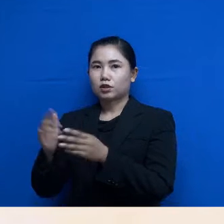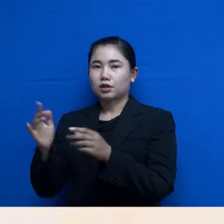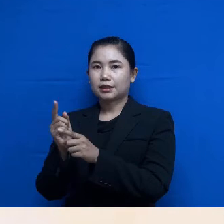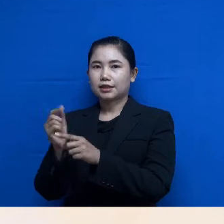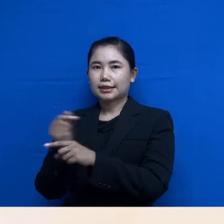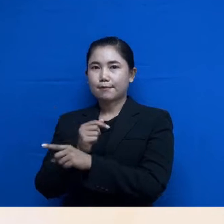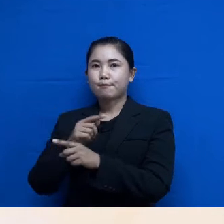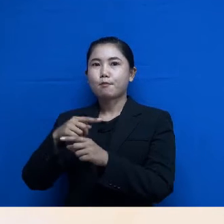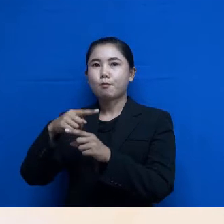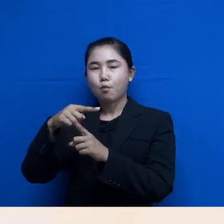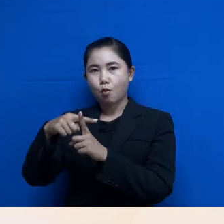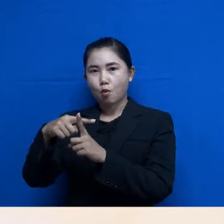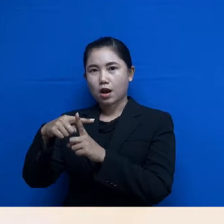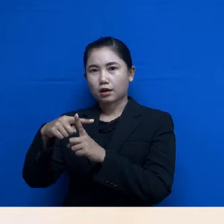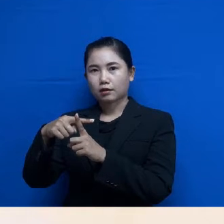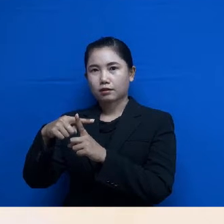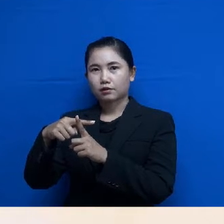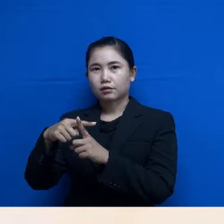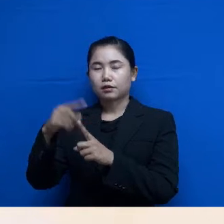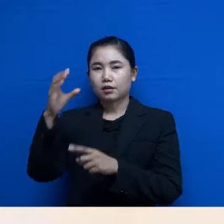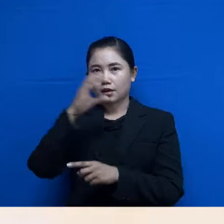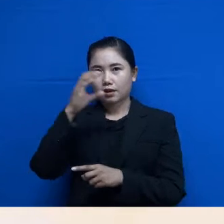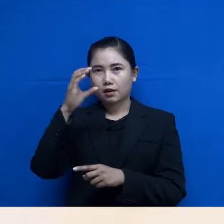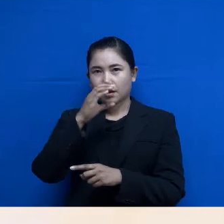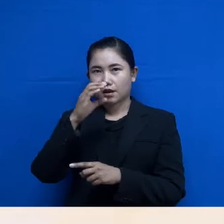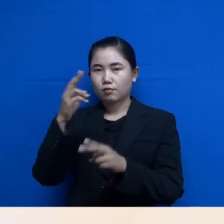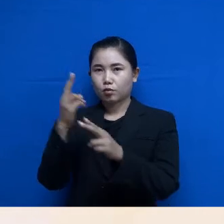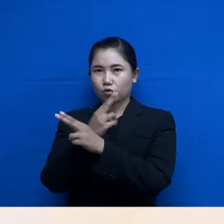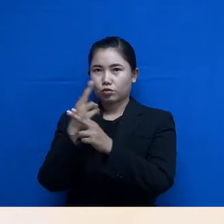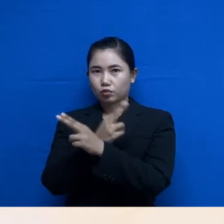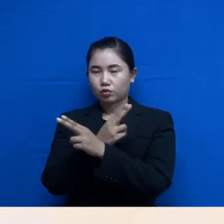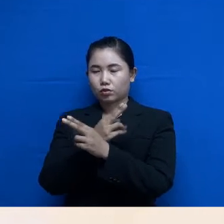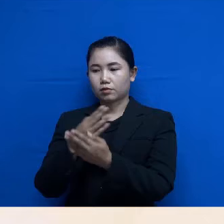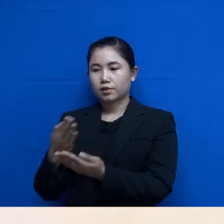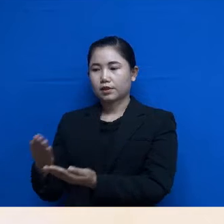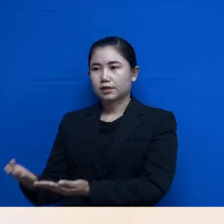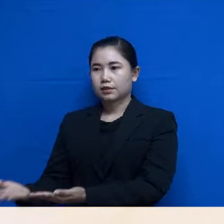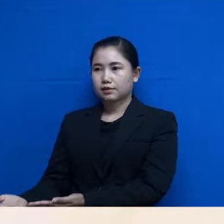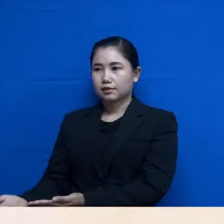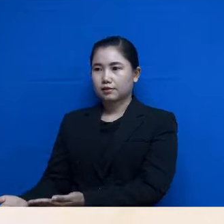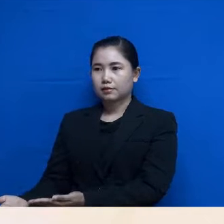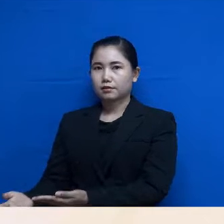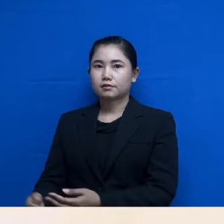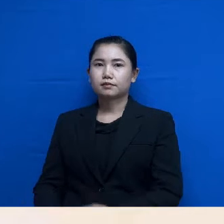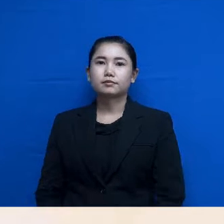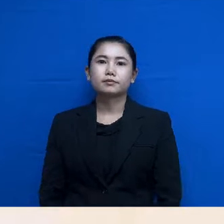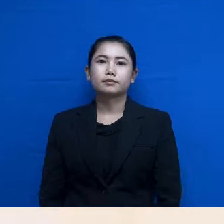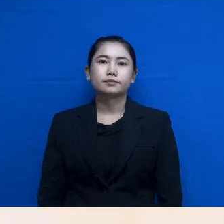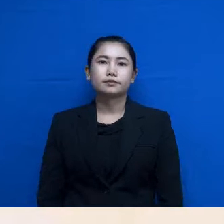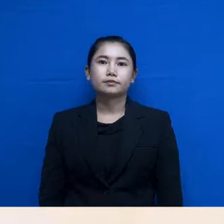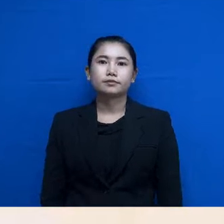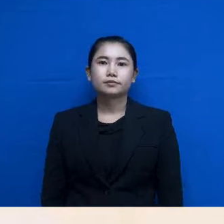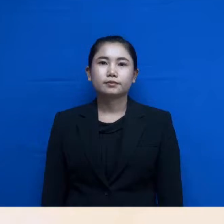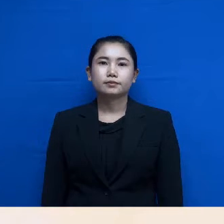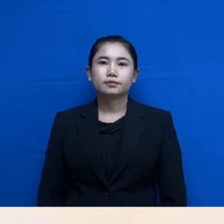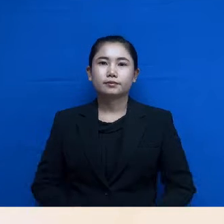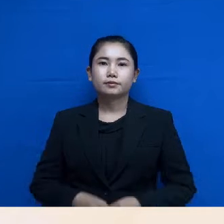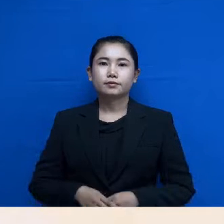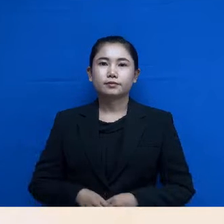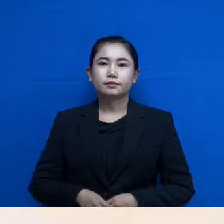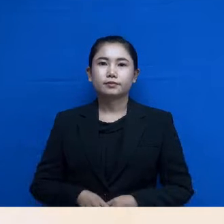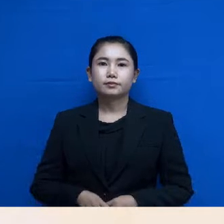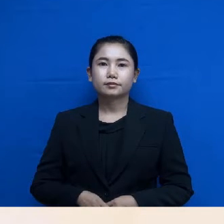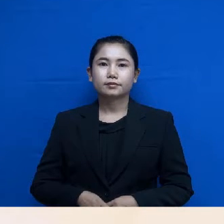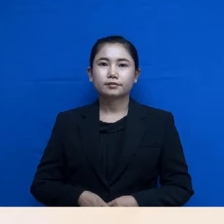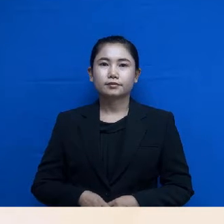เต็มบัวก้านหาผลคูณต่อไปนี้สามคูณลบหนึ่งค่าเท่ากับลบ